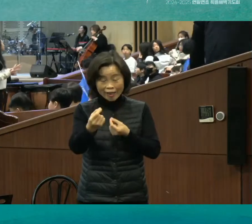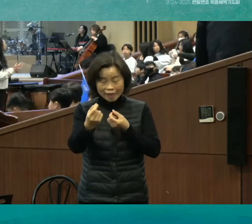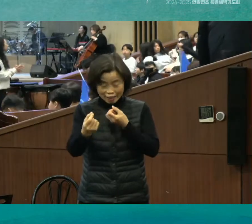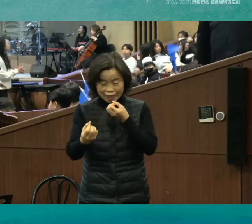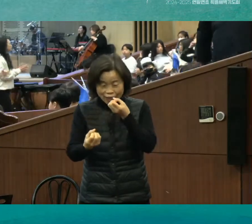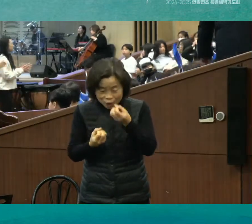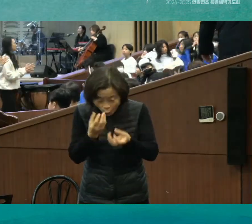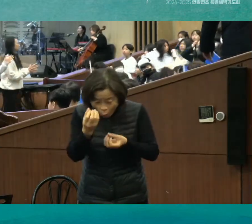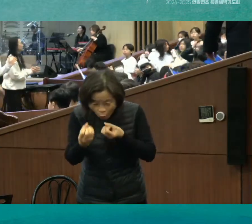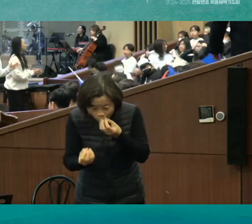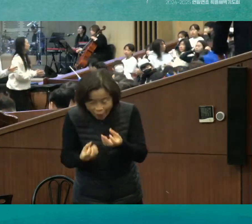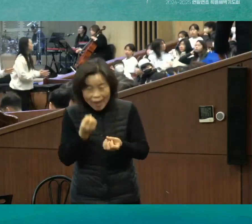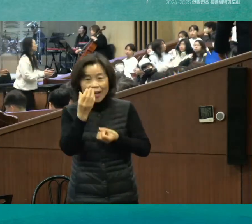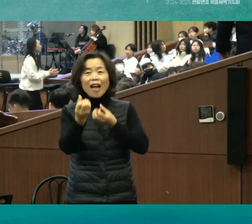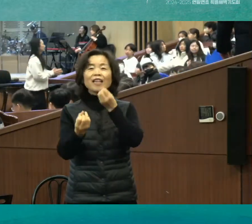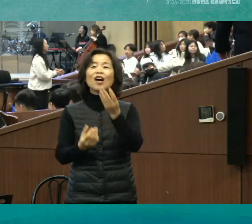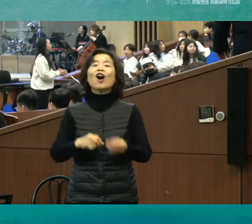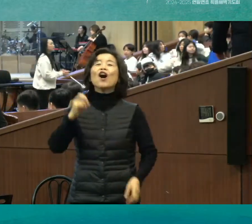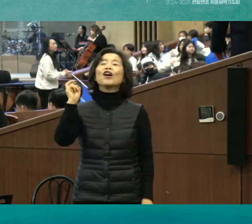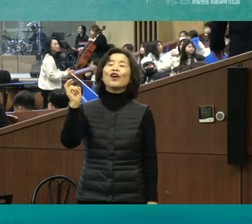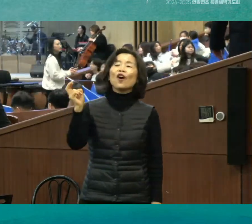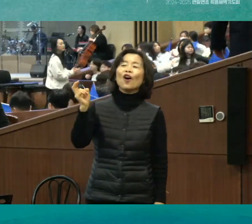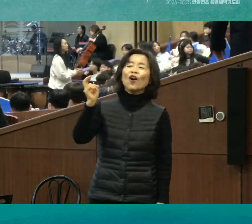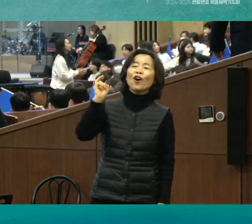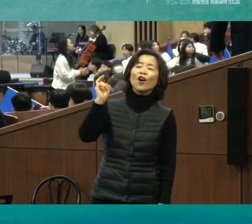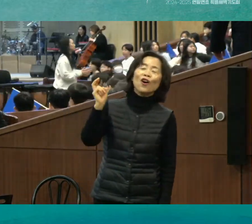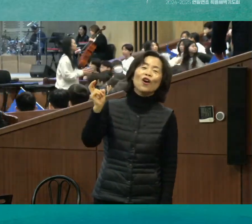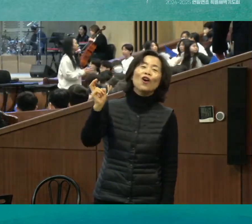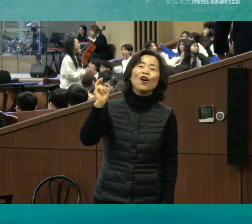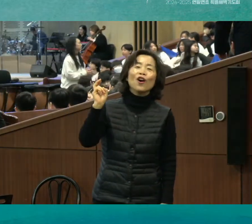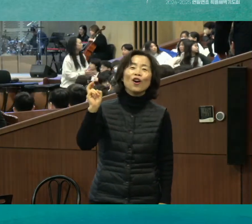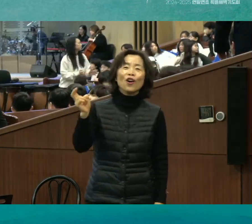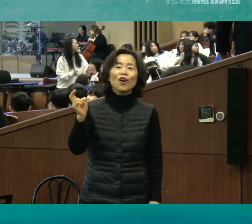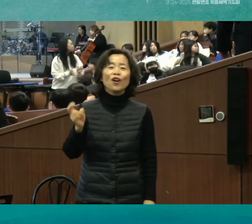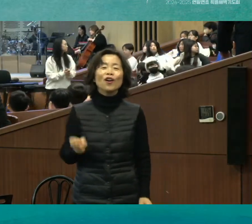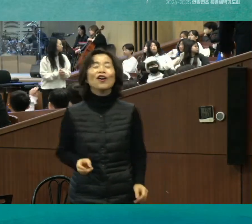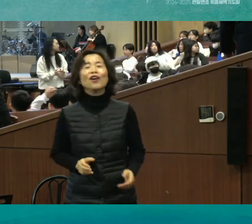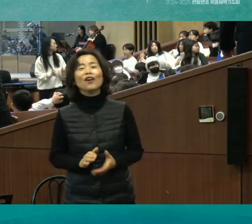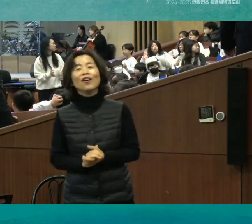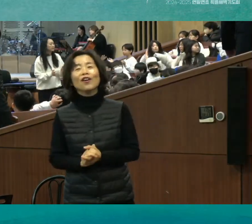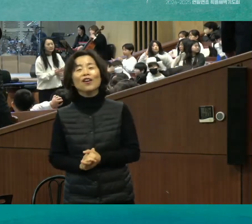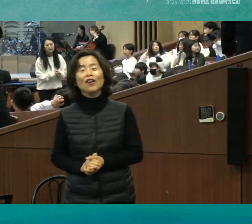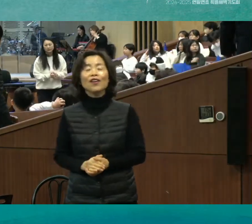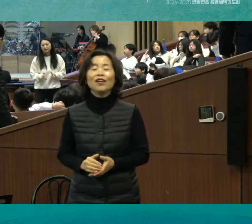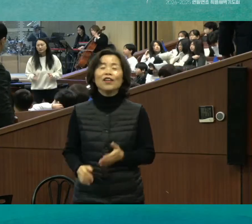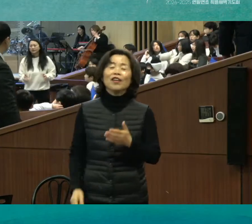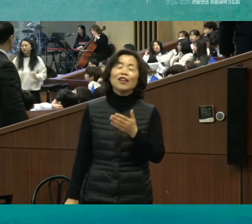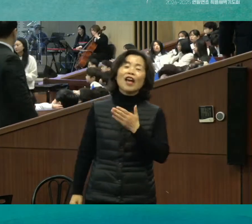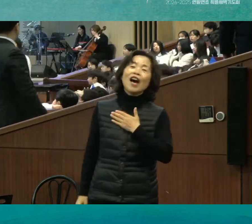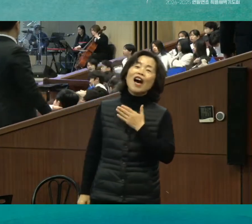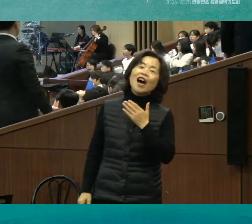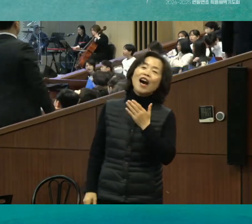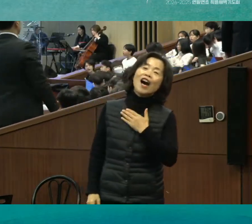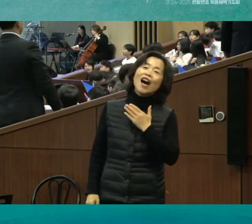같이 고백할 거요. 난 예수가 좋다오. 난